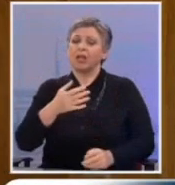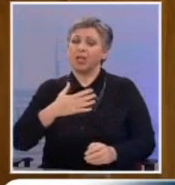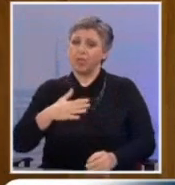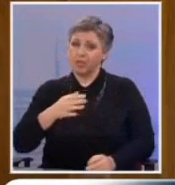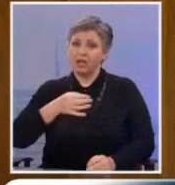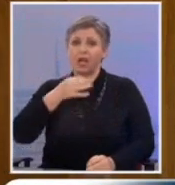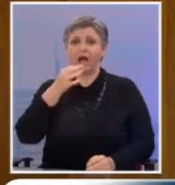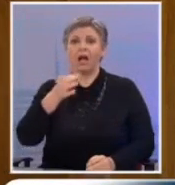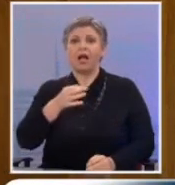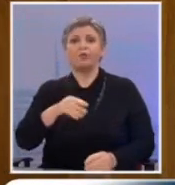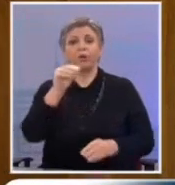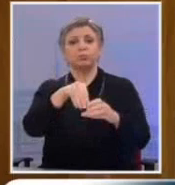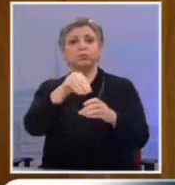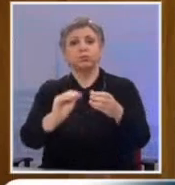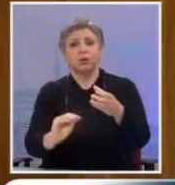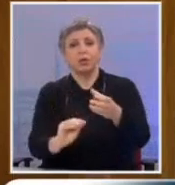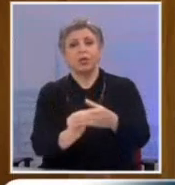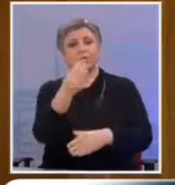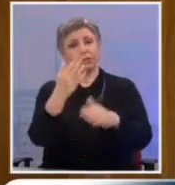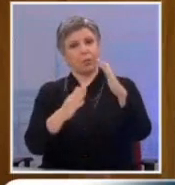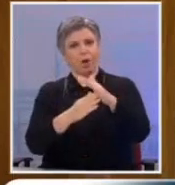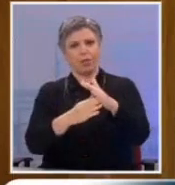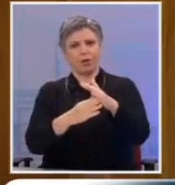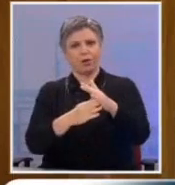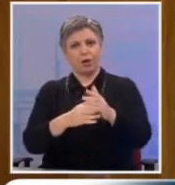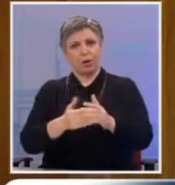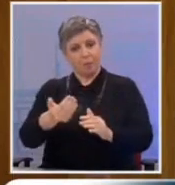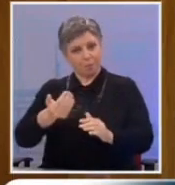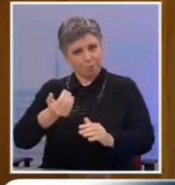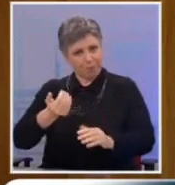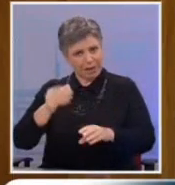η Βουλή να εκλέξει πρόεδρο χωρίς να προηγηθούν εκλογές?